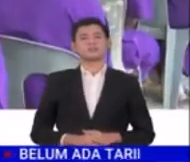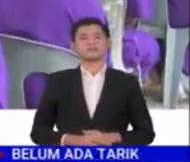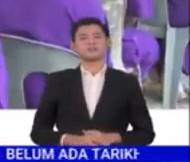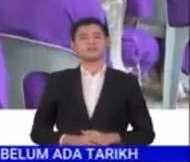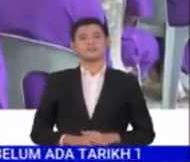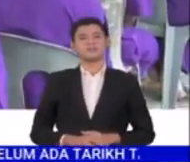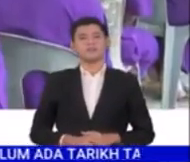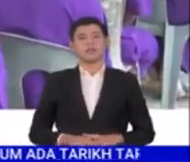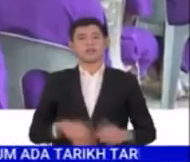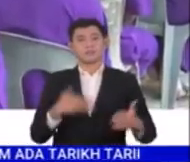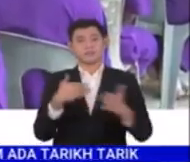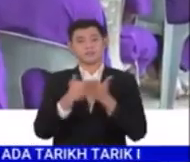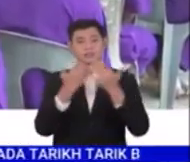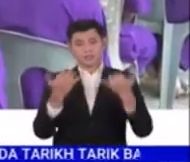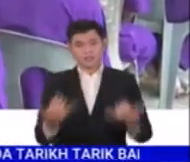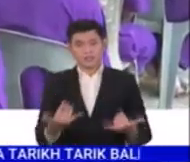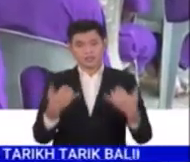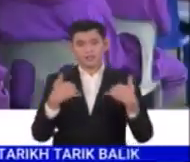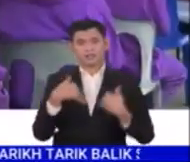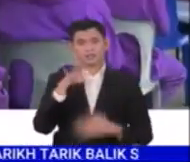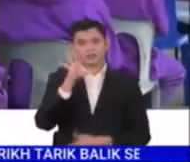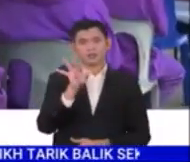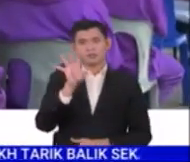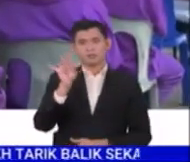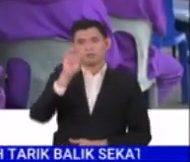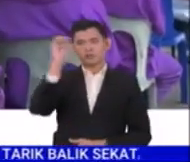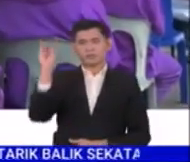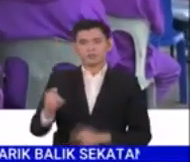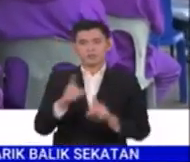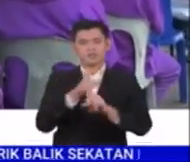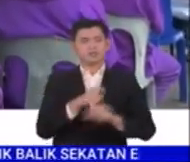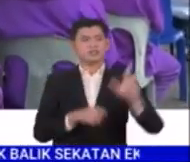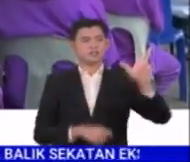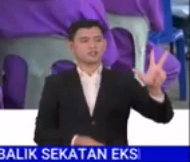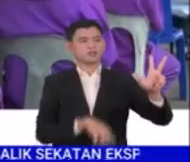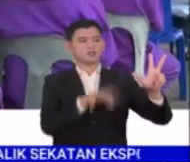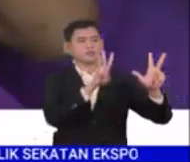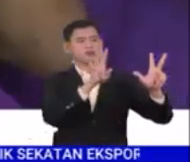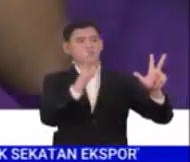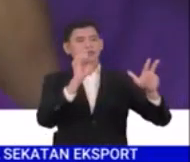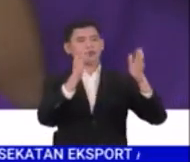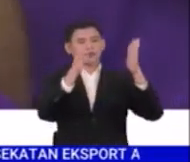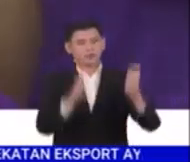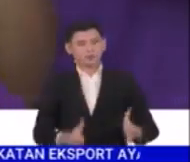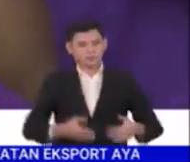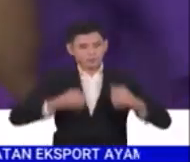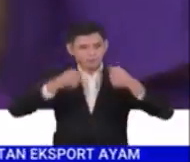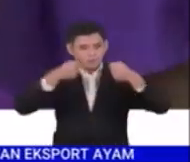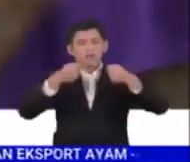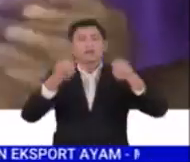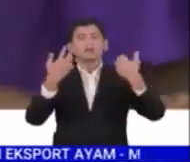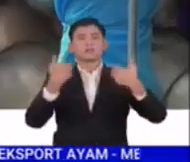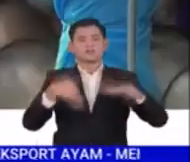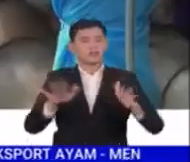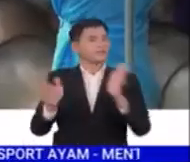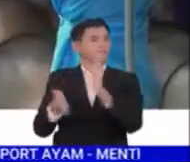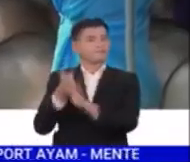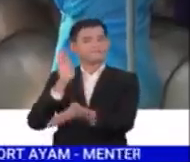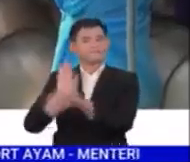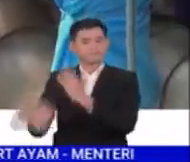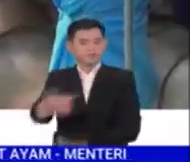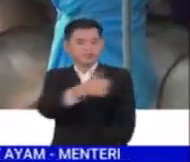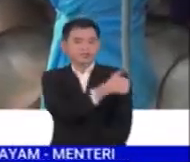Hai setakat ini 98 protus daripada 340 penghuni lengkap divaksin manakala